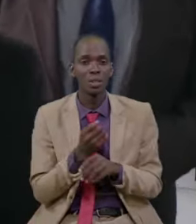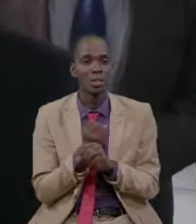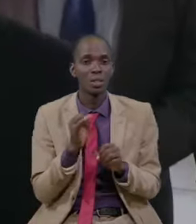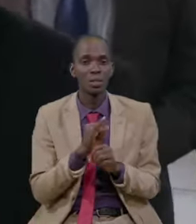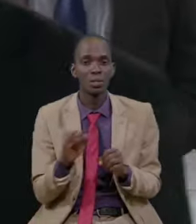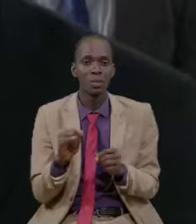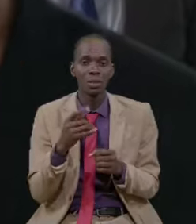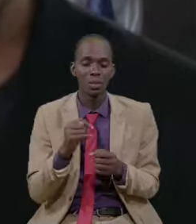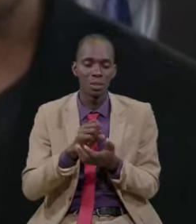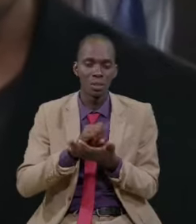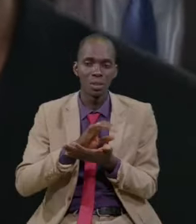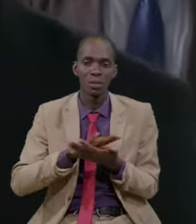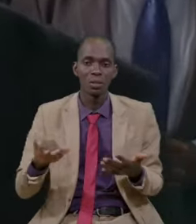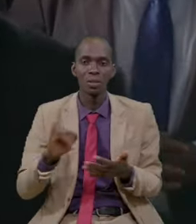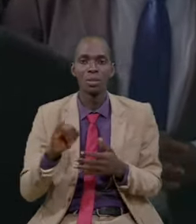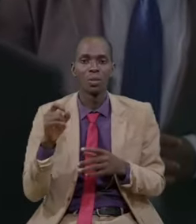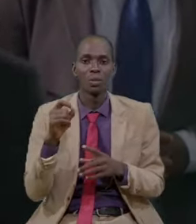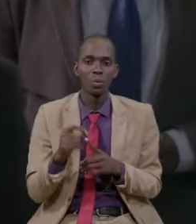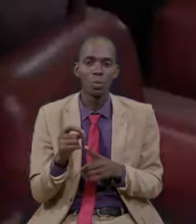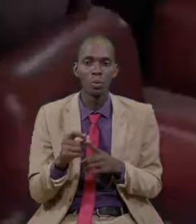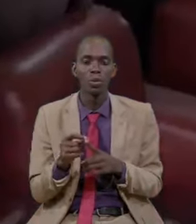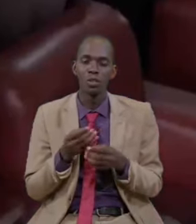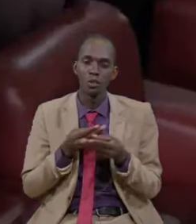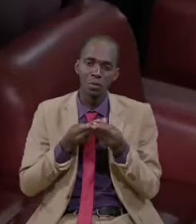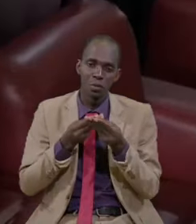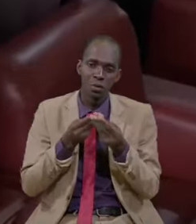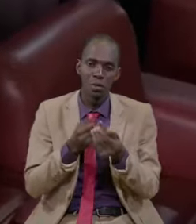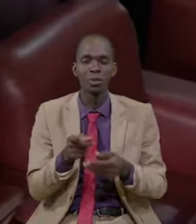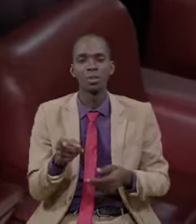Par la parole qui stabilise. Nourris-les.